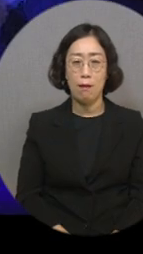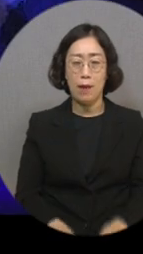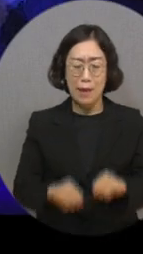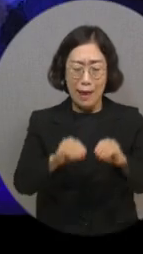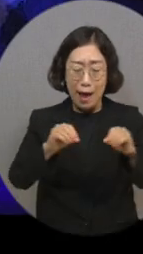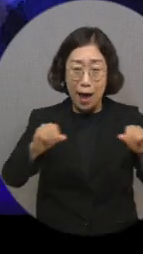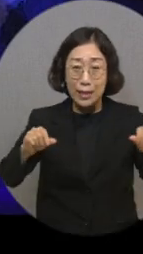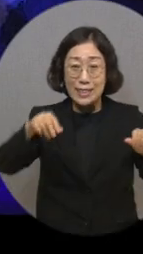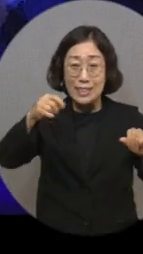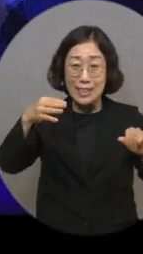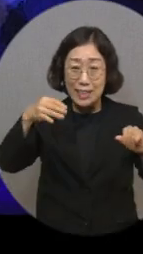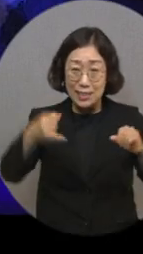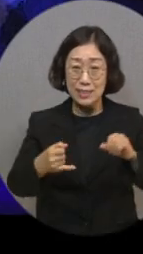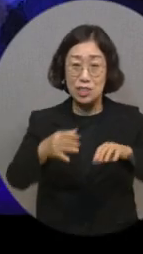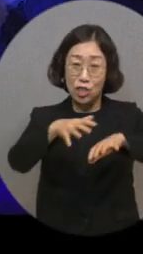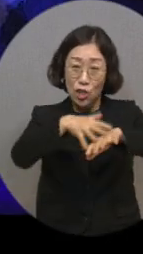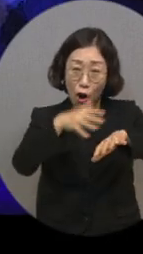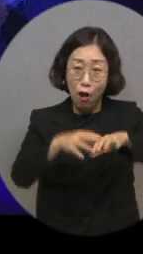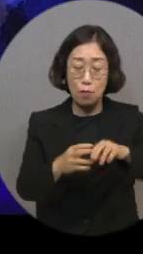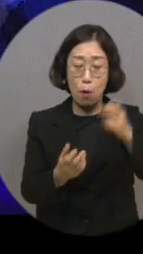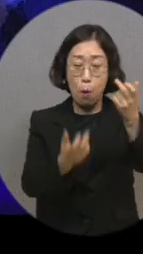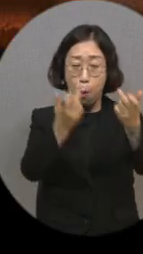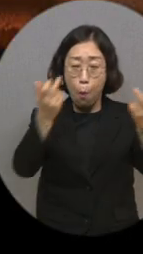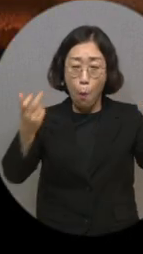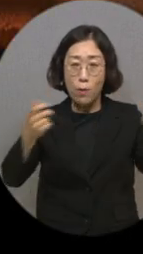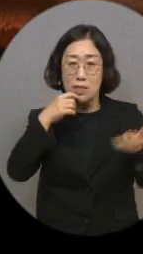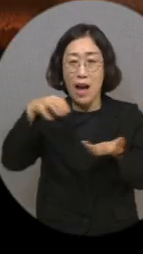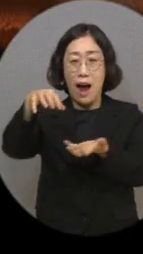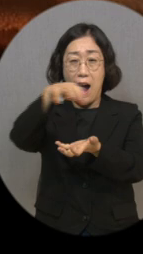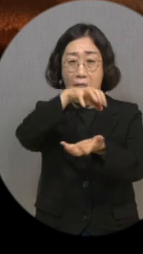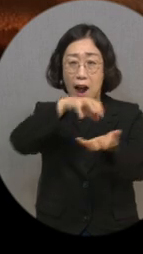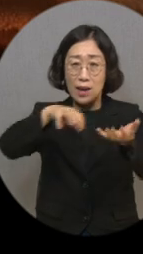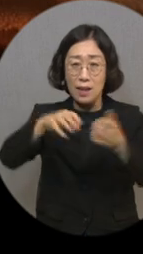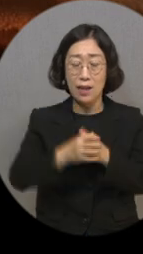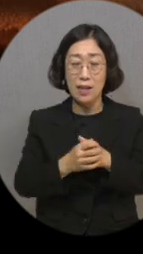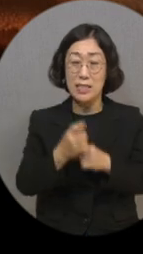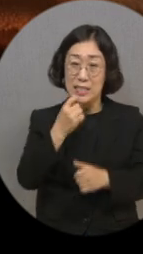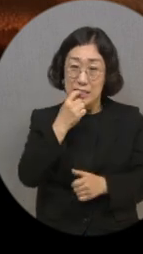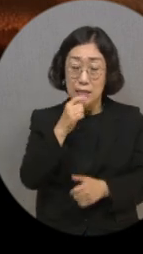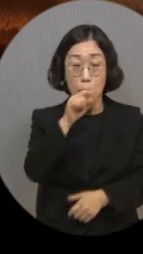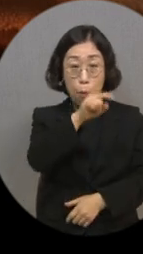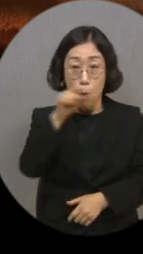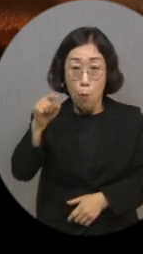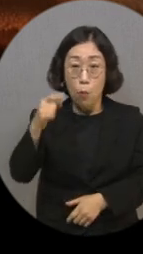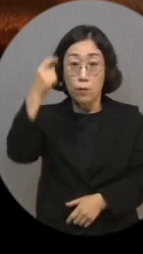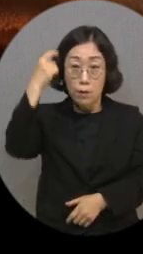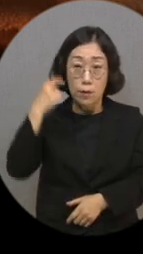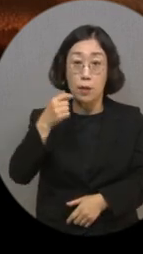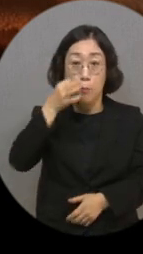수면, 골짜기 사이로 흐르는 안개와 여백의 역할을 하고 있습니다.